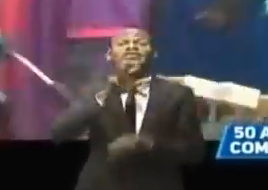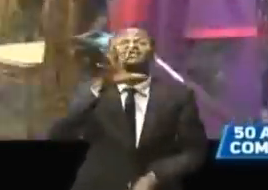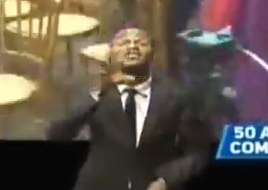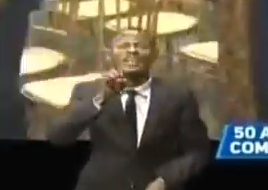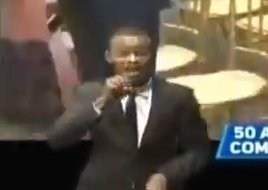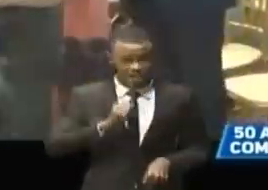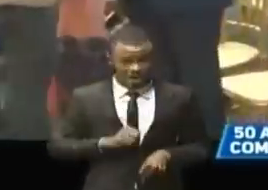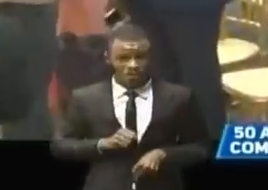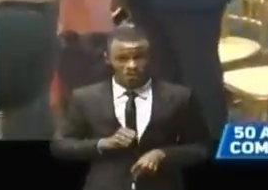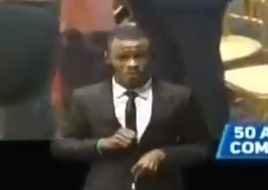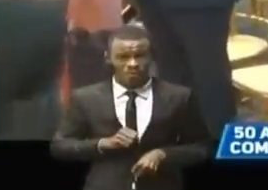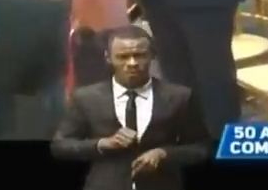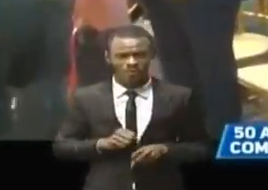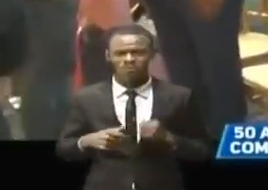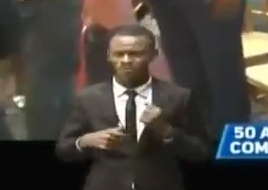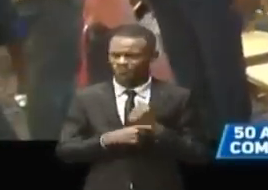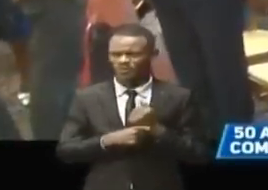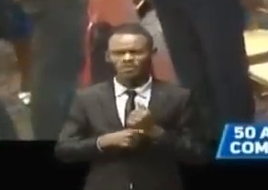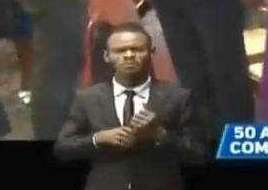RDC.